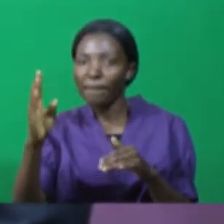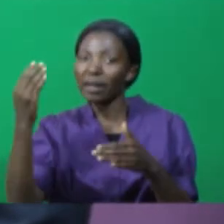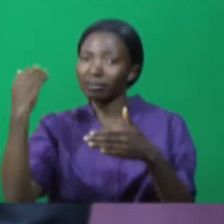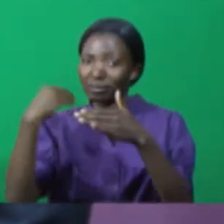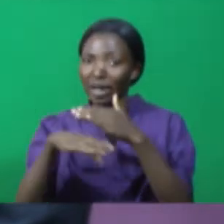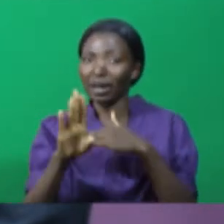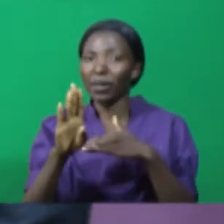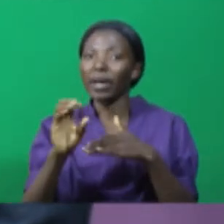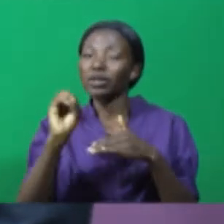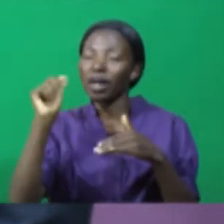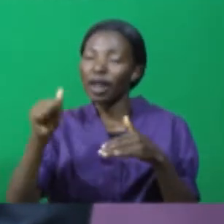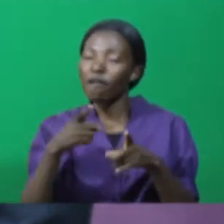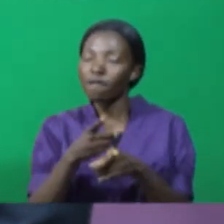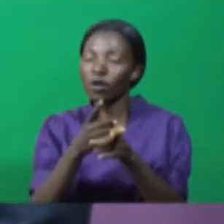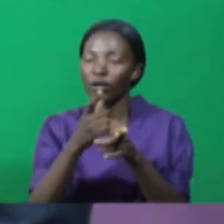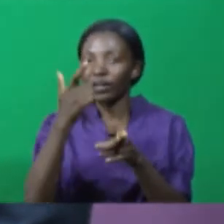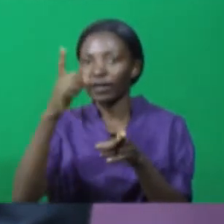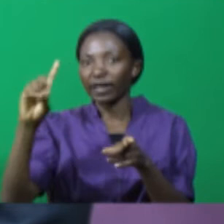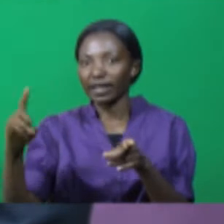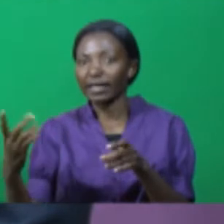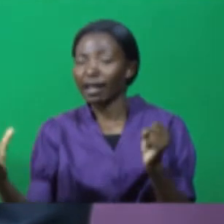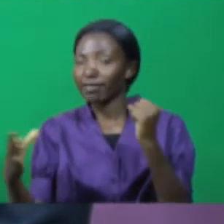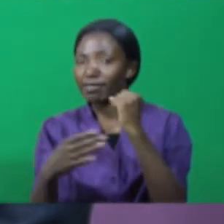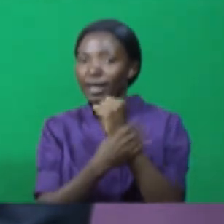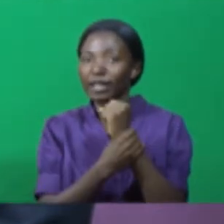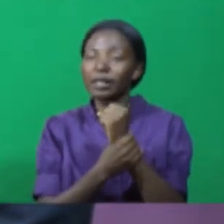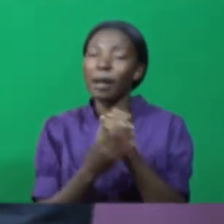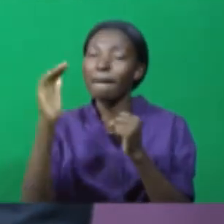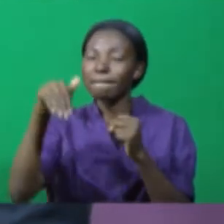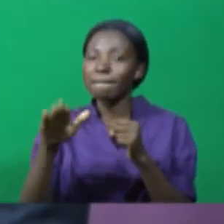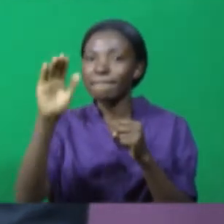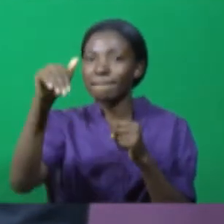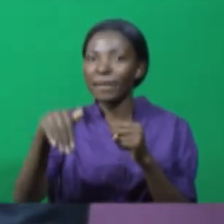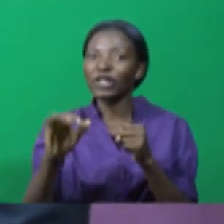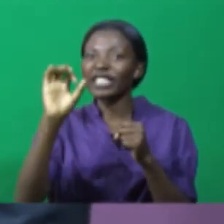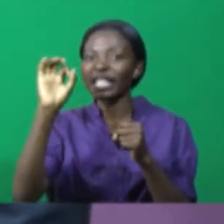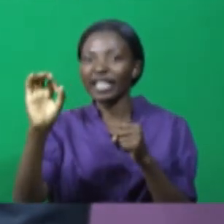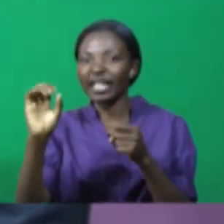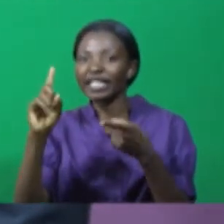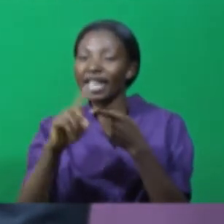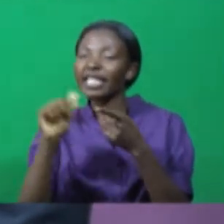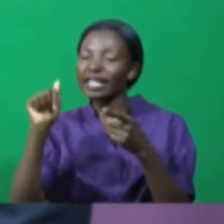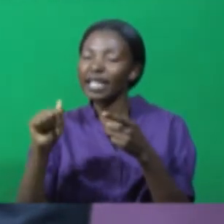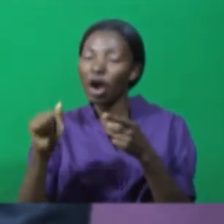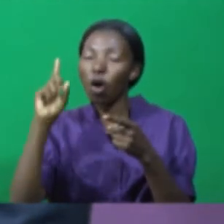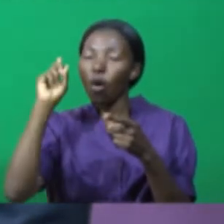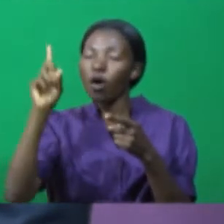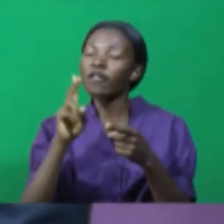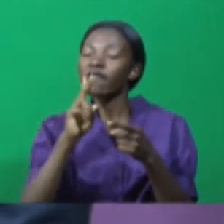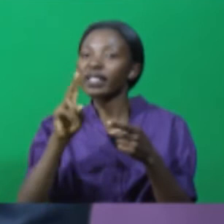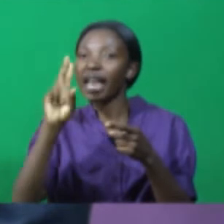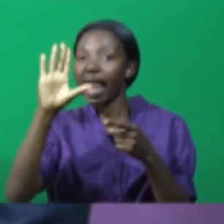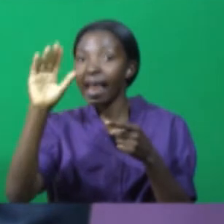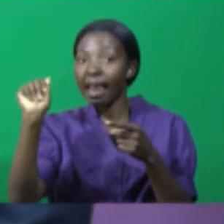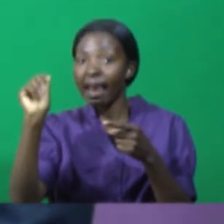rwendo rwemazuva manomwe. Akandombata kugomo reGiliad. Mwari akauya kuna Labhani muAramea pakurota usiku